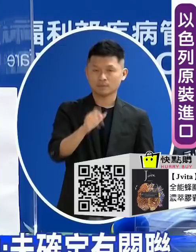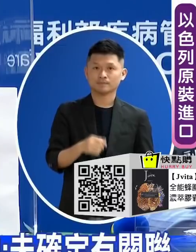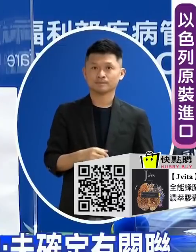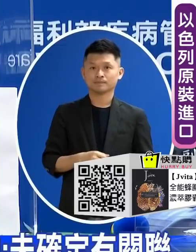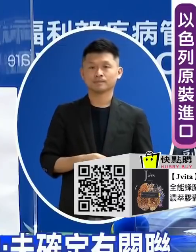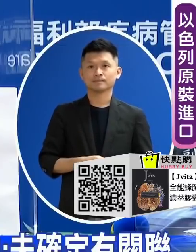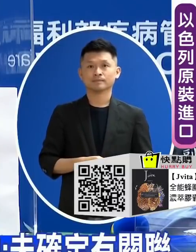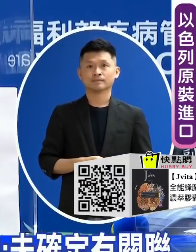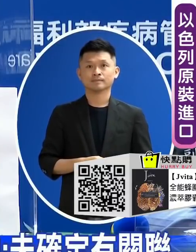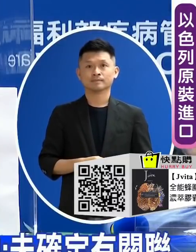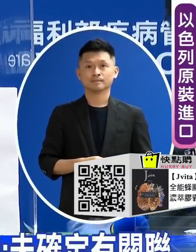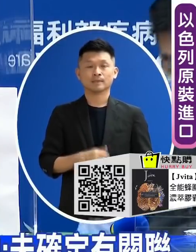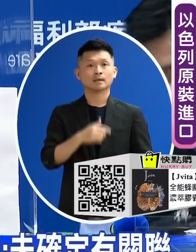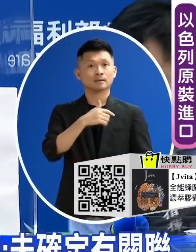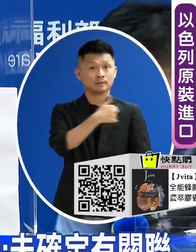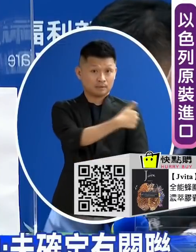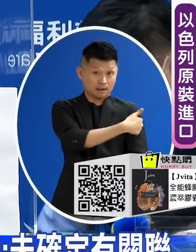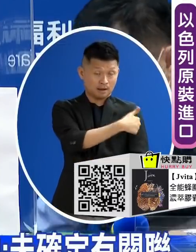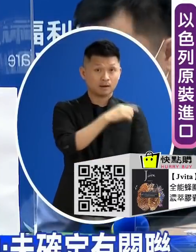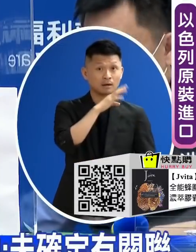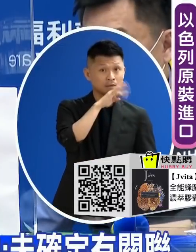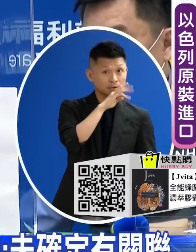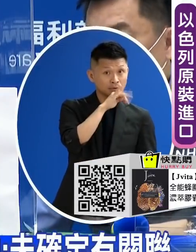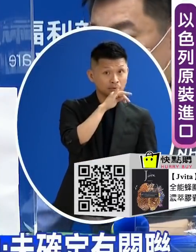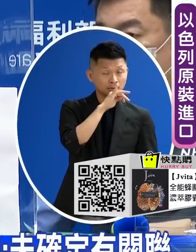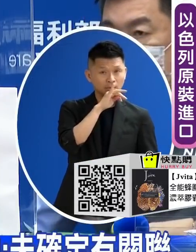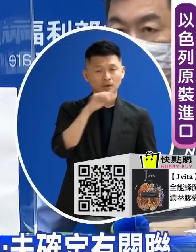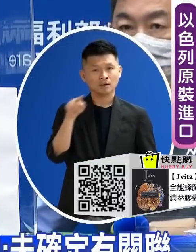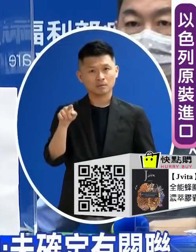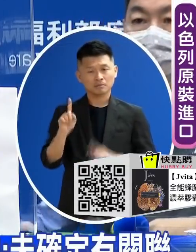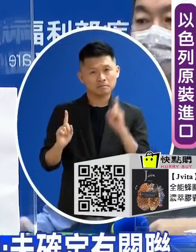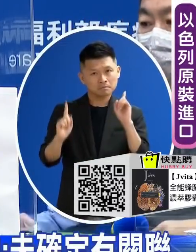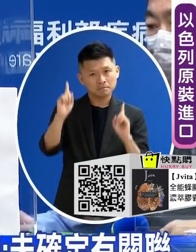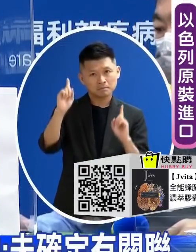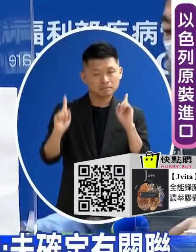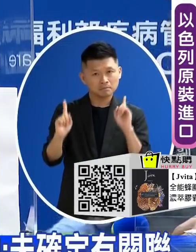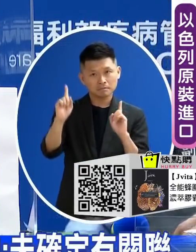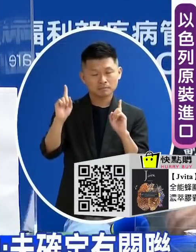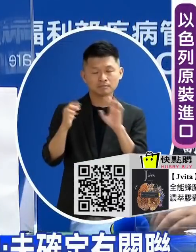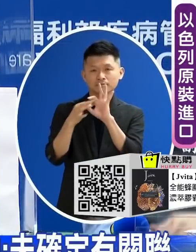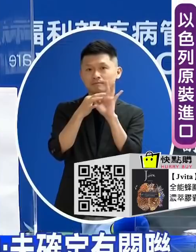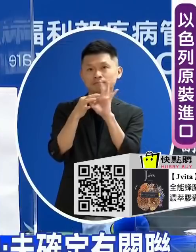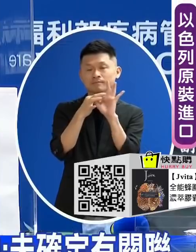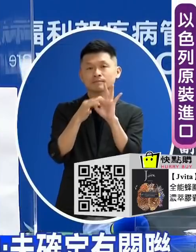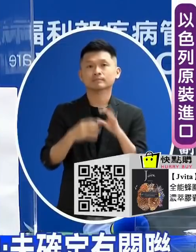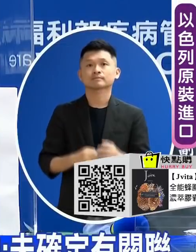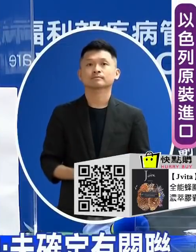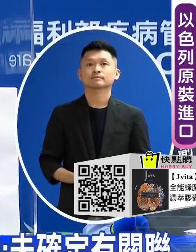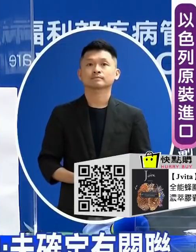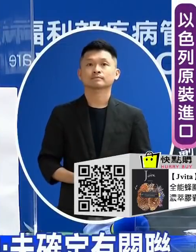疫苗的主要的年龄哈会有一些差别了哈。